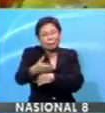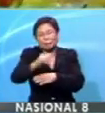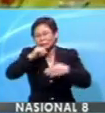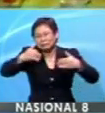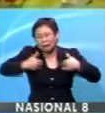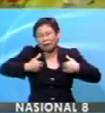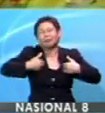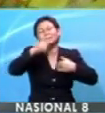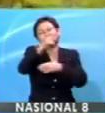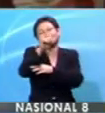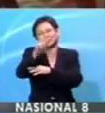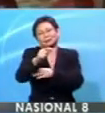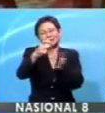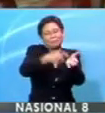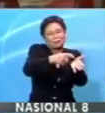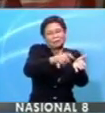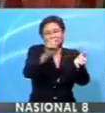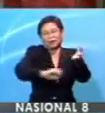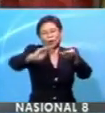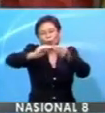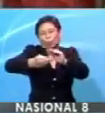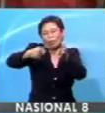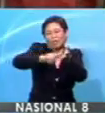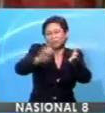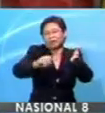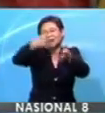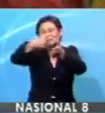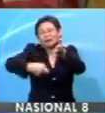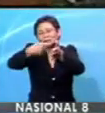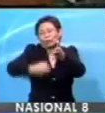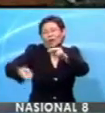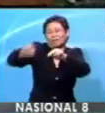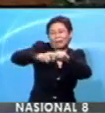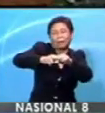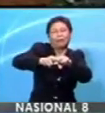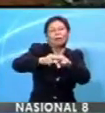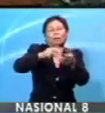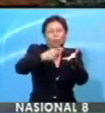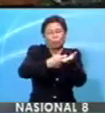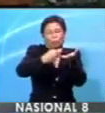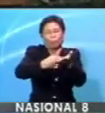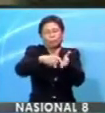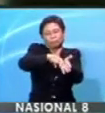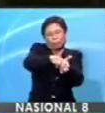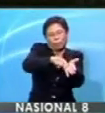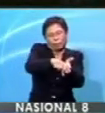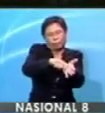tidak sepatutnya resit tanpa nombor pendaftaran dan cukai berganda terhadap kupon tambah nilai